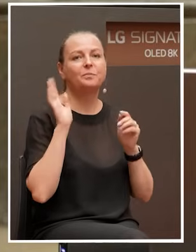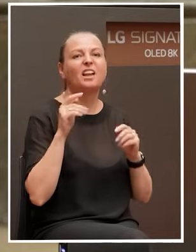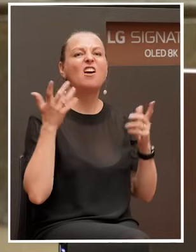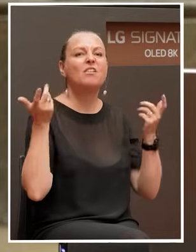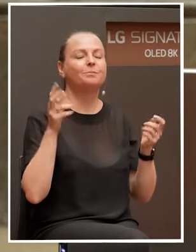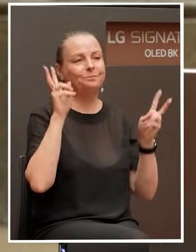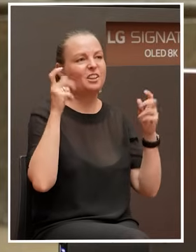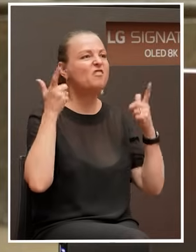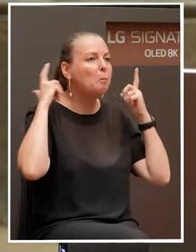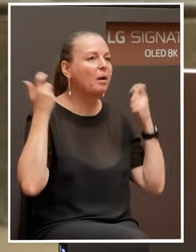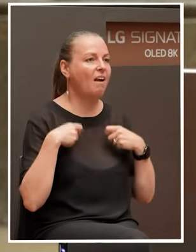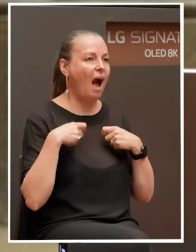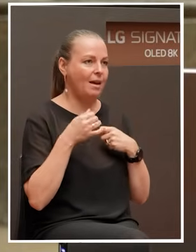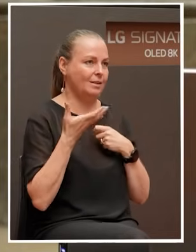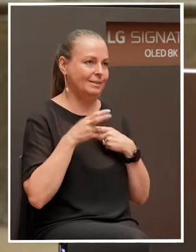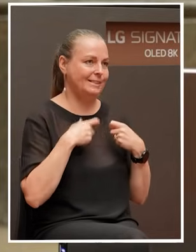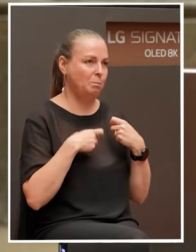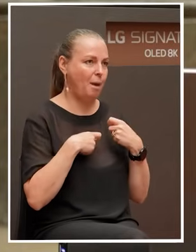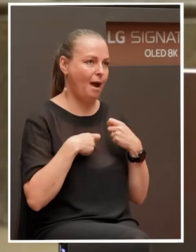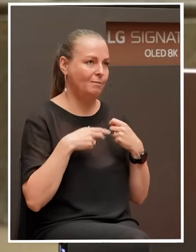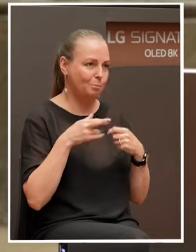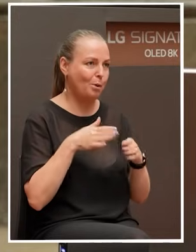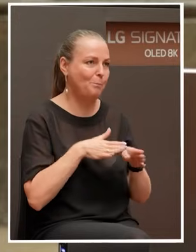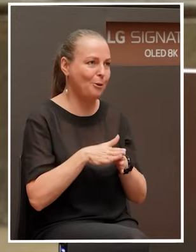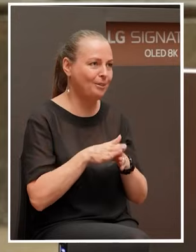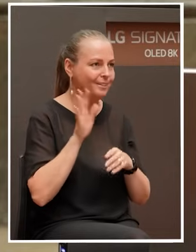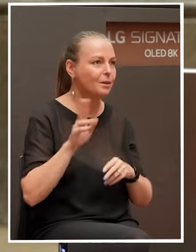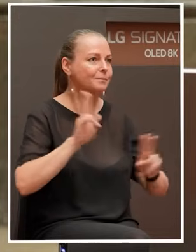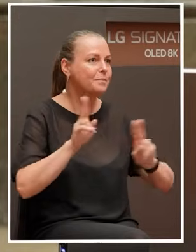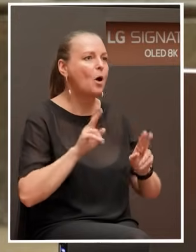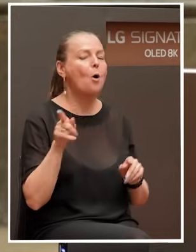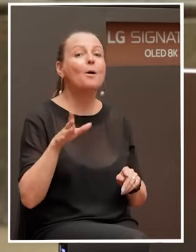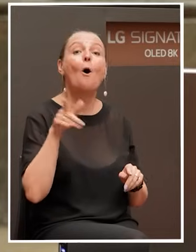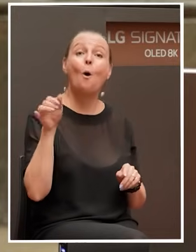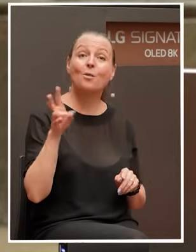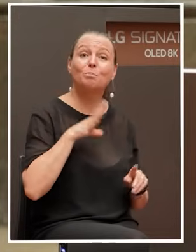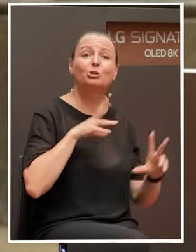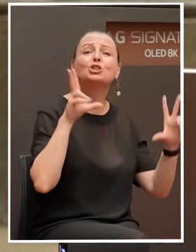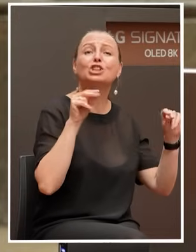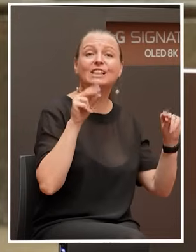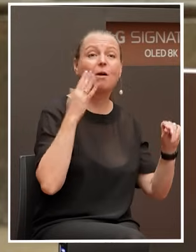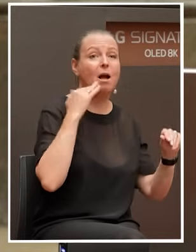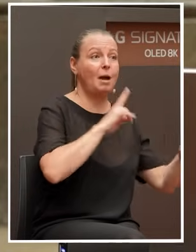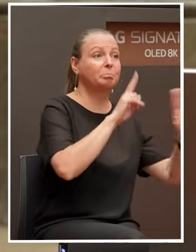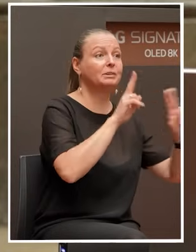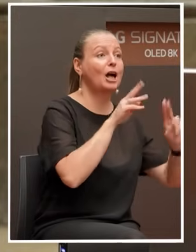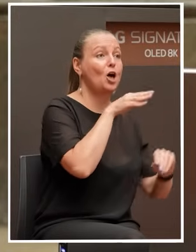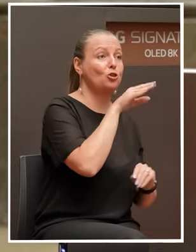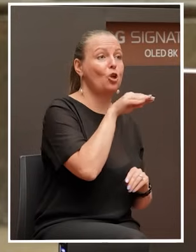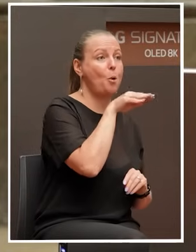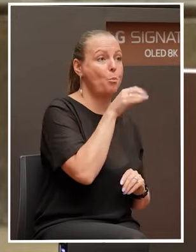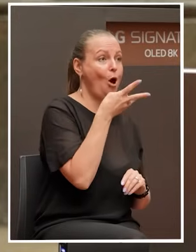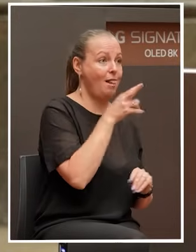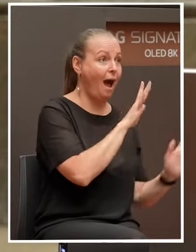и это психологически очень сложная вещь. Вот насколько он был счастлив, когда писал «Тополя», настолько здесь он